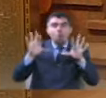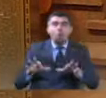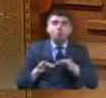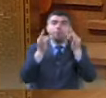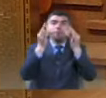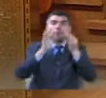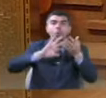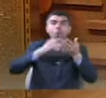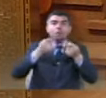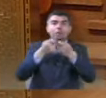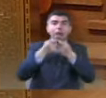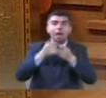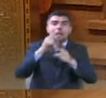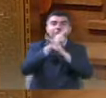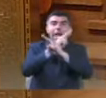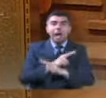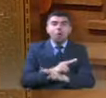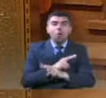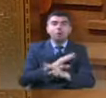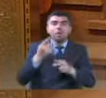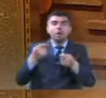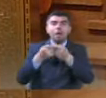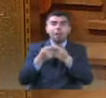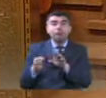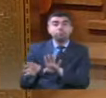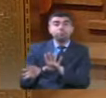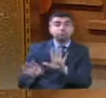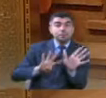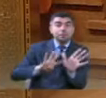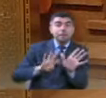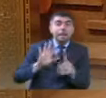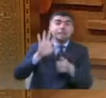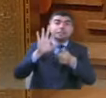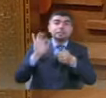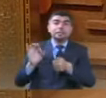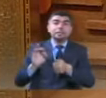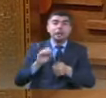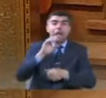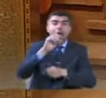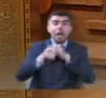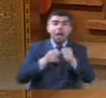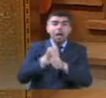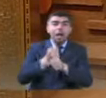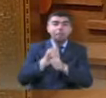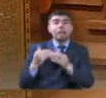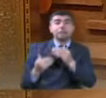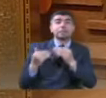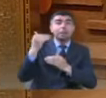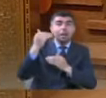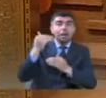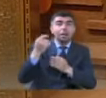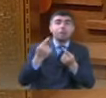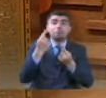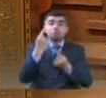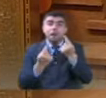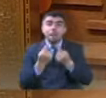اللي نصلحوا به التقاعد، باش الانسان اللي كان كياخذ مثلا 9000 درهم الى خرج في 60 عام وخرج في 65 عام ياخذ اكثر، ولكن الى خدق